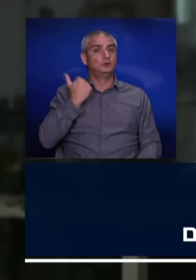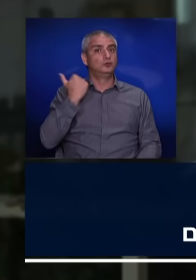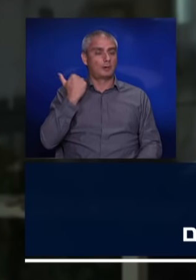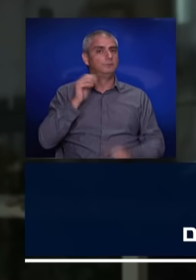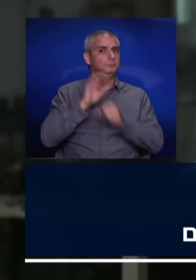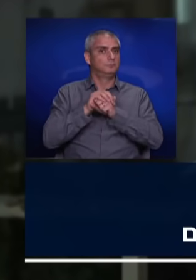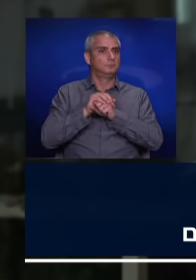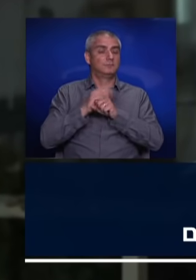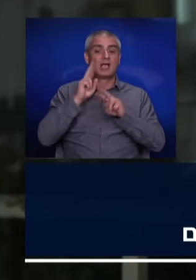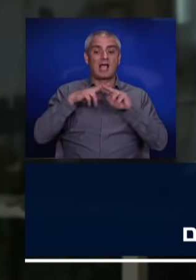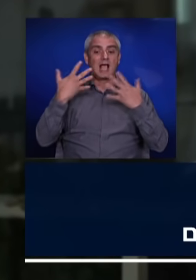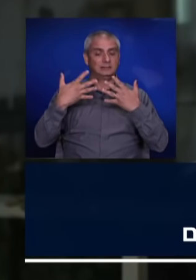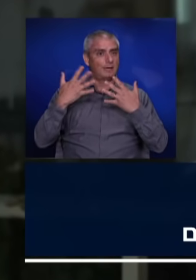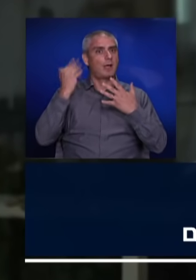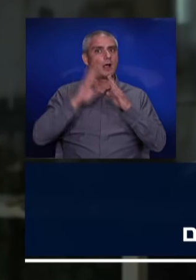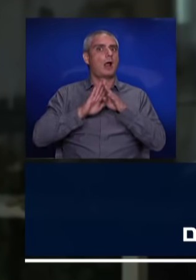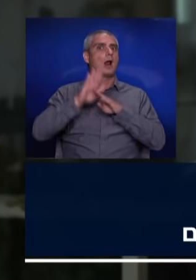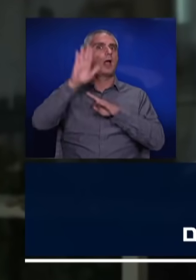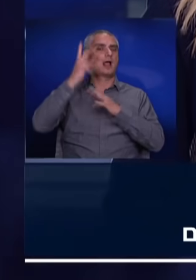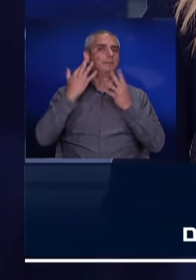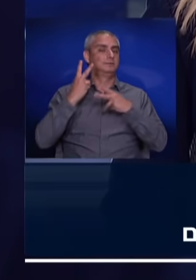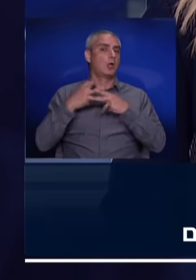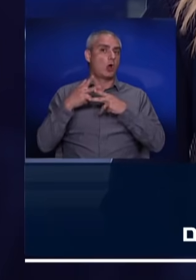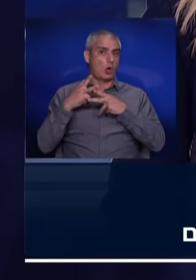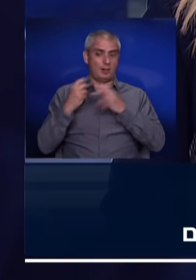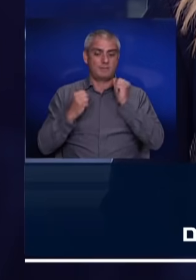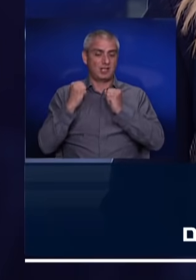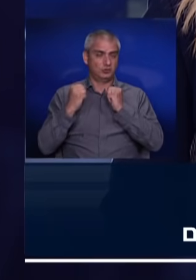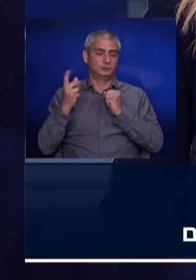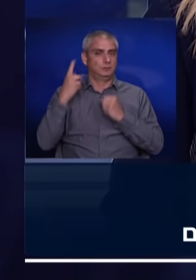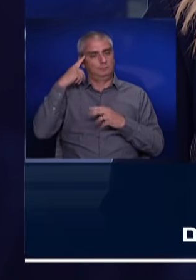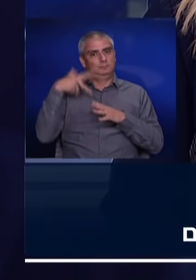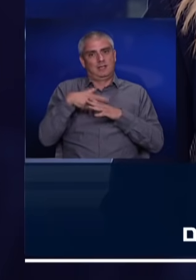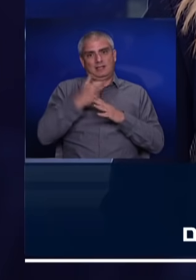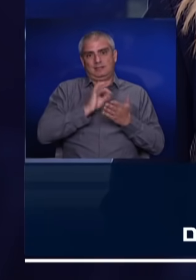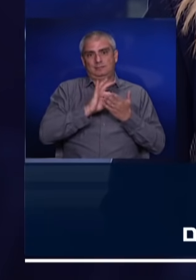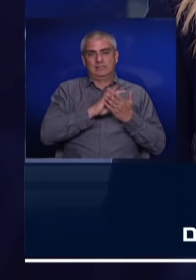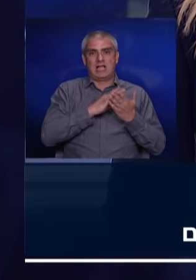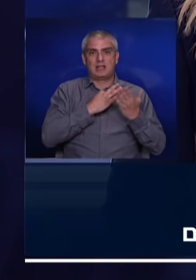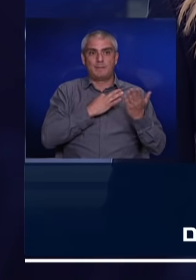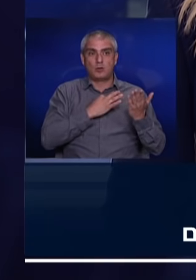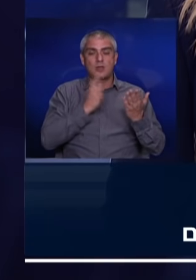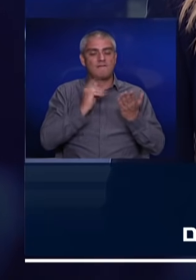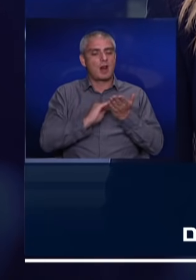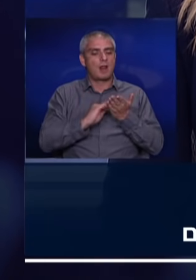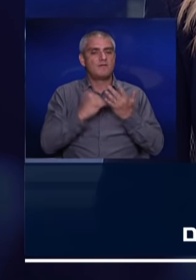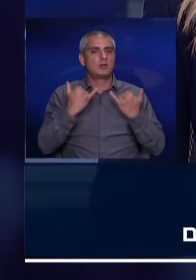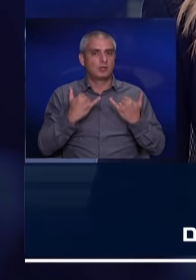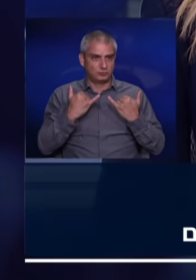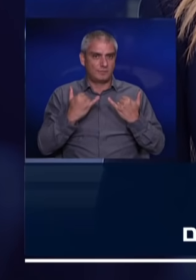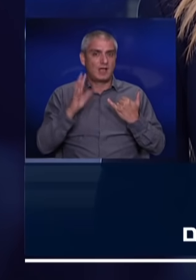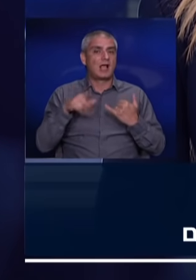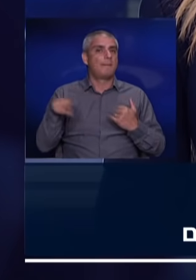מזהים שאחרי 10 ימים גם הייתה עלייה במספר החולים קשה. זה מטריד את בחירי מערכת הבריאות, אבל לפחות כרגע גם